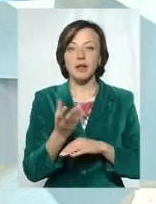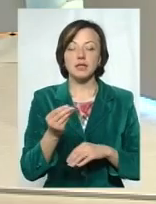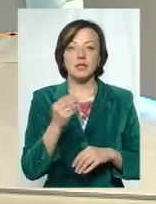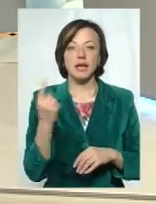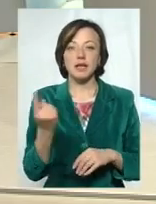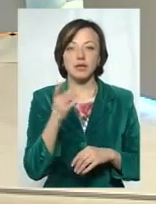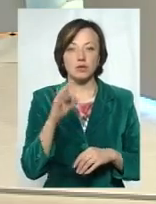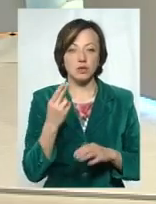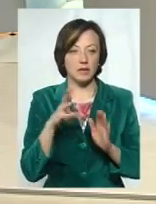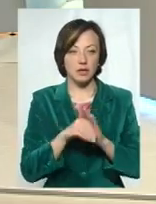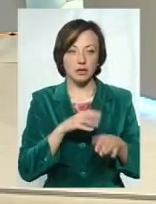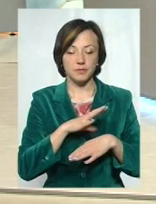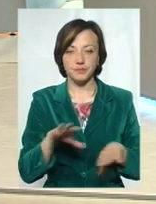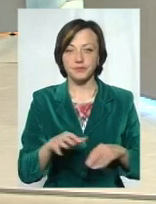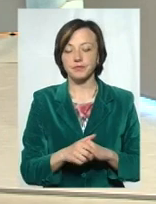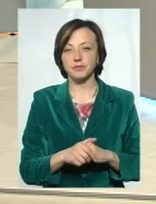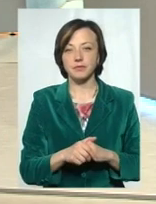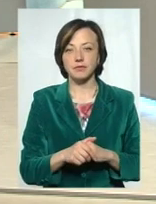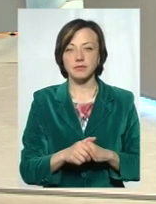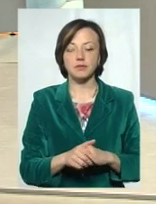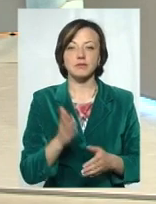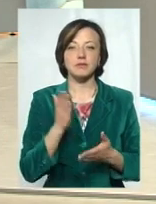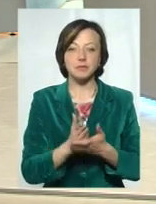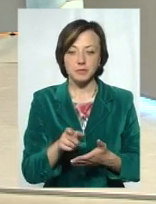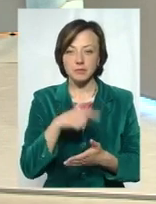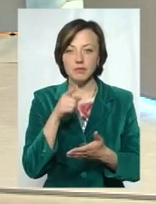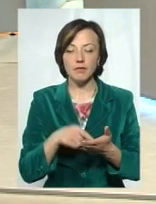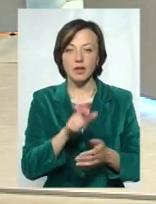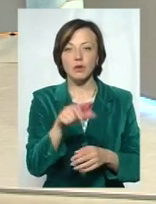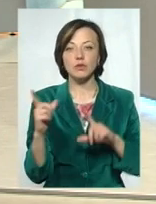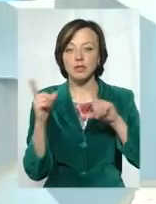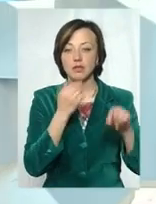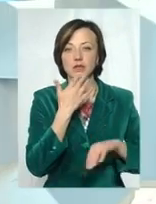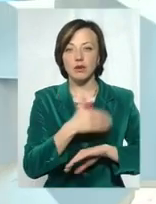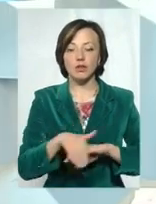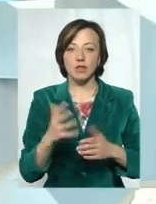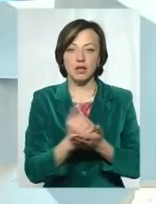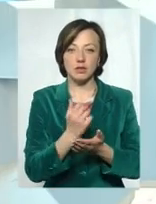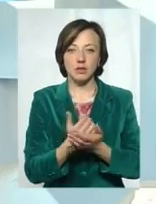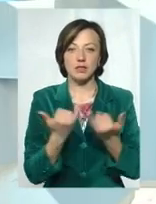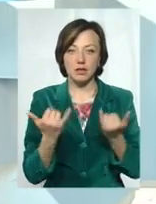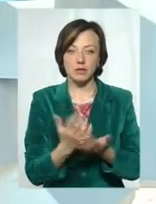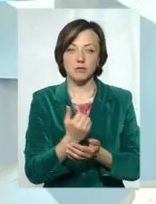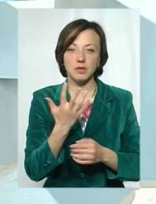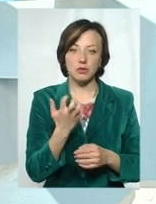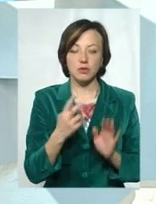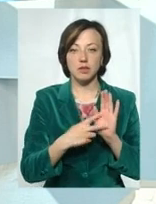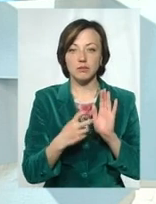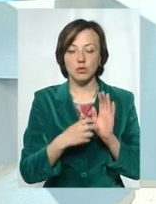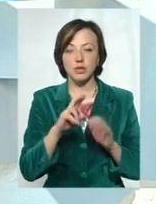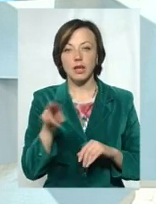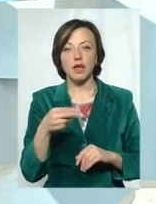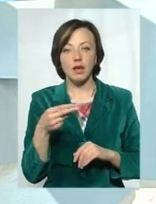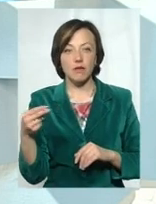внесок? Є ще питання по тих людях, котрі реально на заробітках. Вони поїхали, да, вони зараз заробляють там 500-700